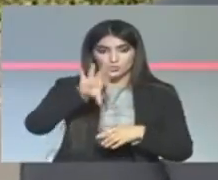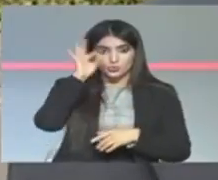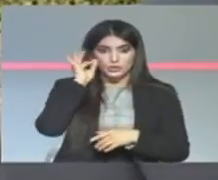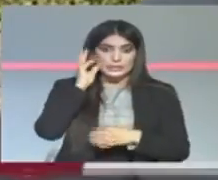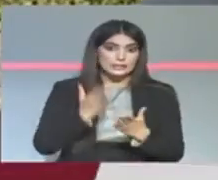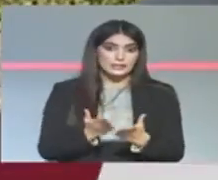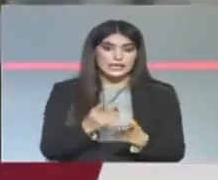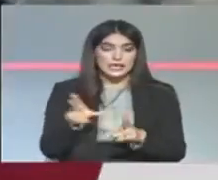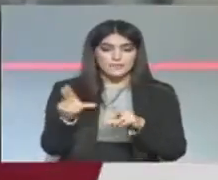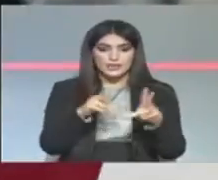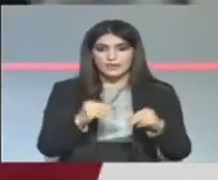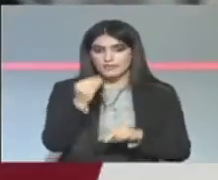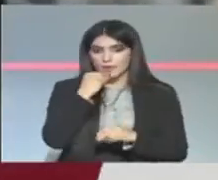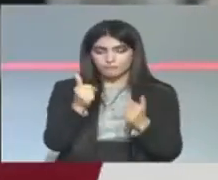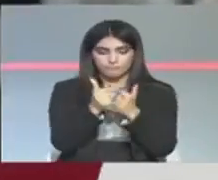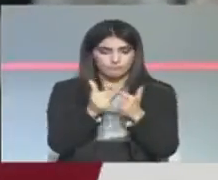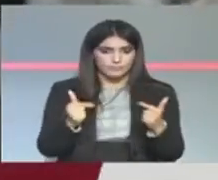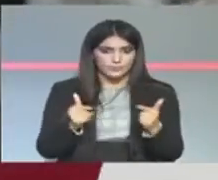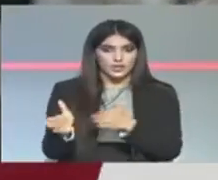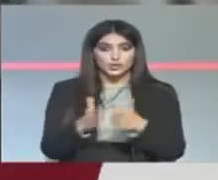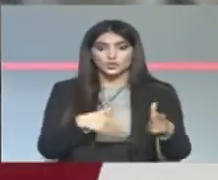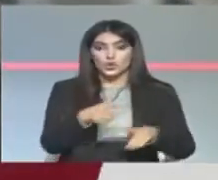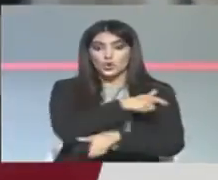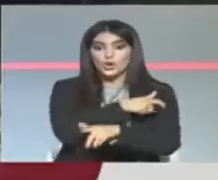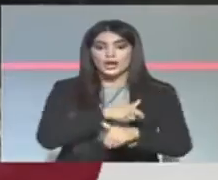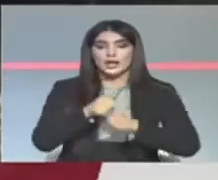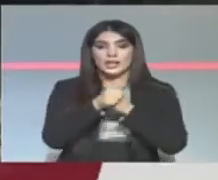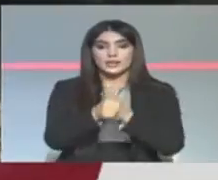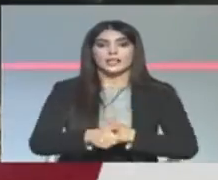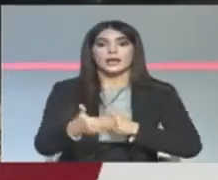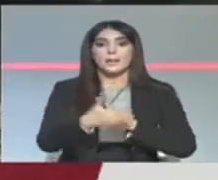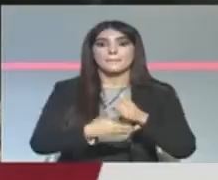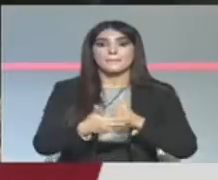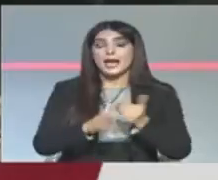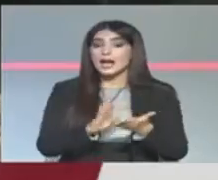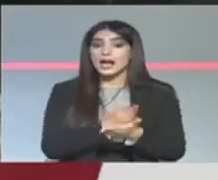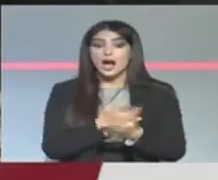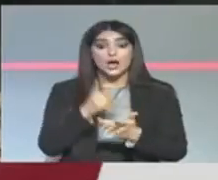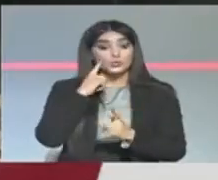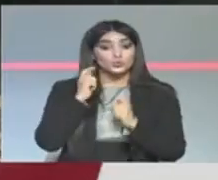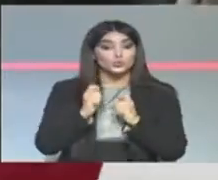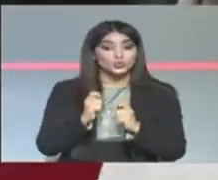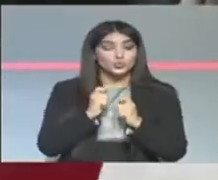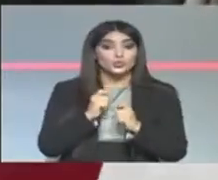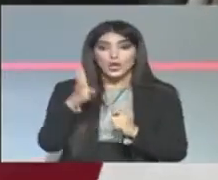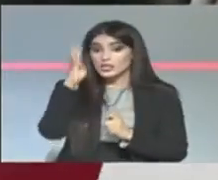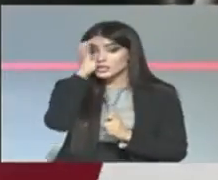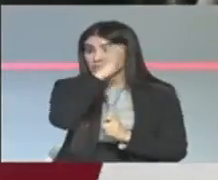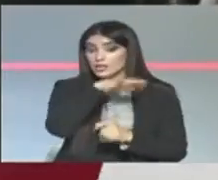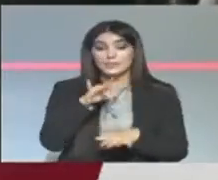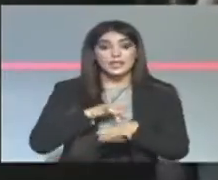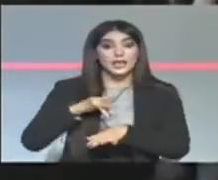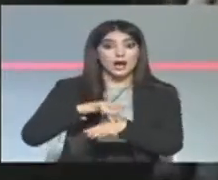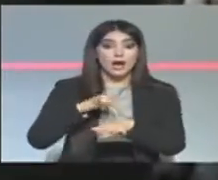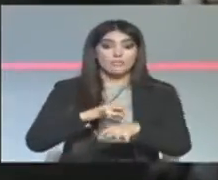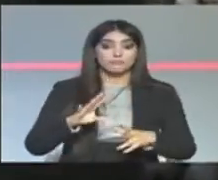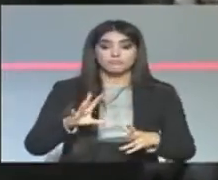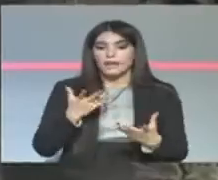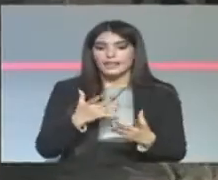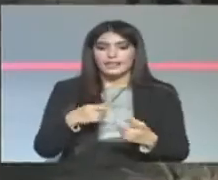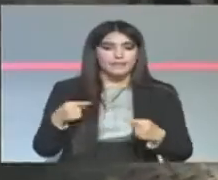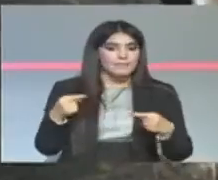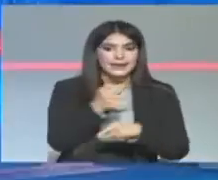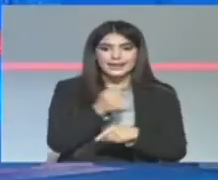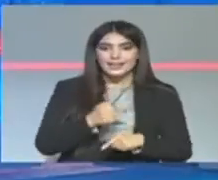ال ال وكانت النقابه التونسيه للفلاحين قد حذرت من هذه الصعوبات التي قد تؤدي الى ارباك المنظومه